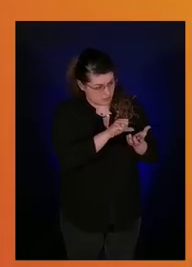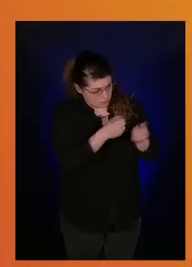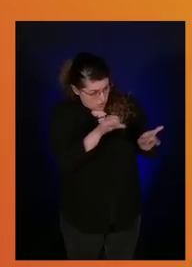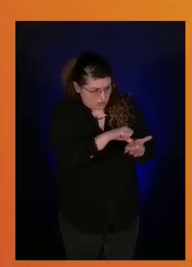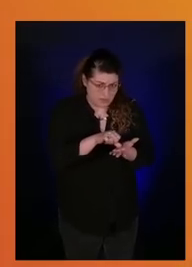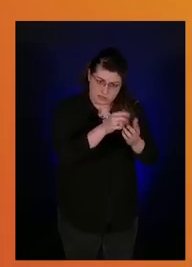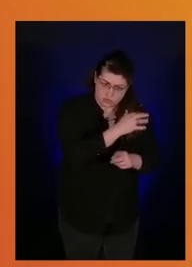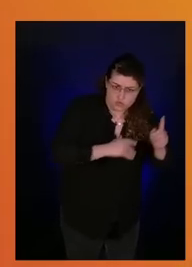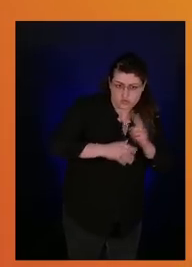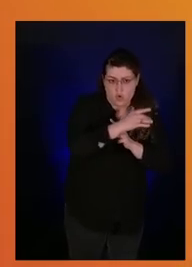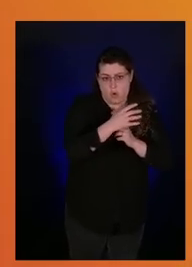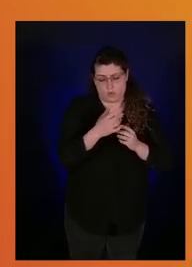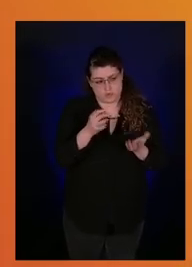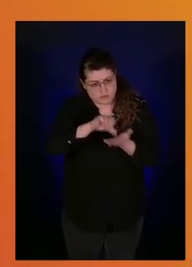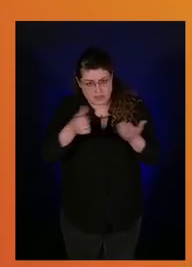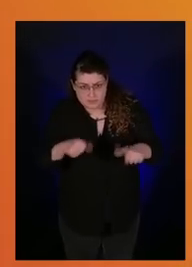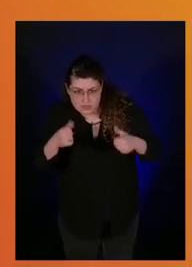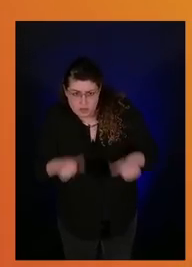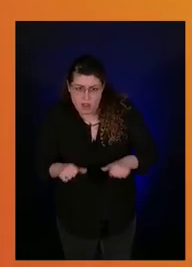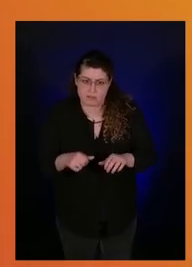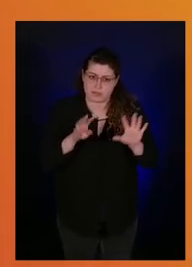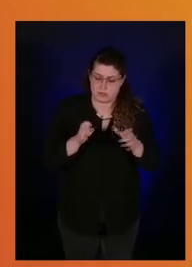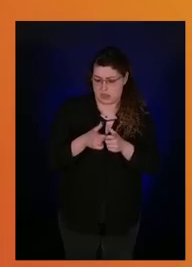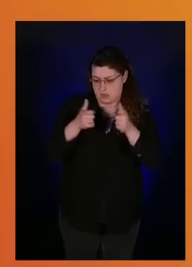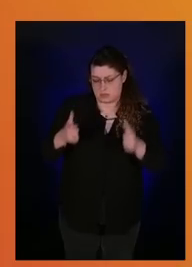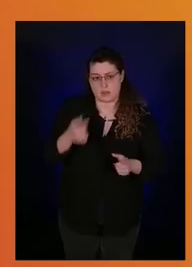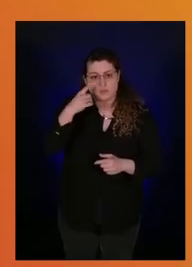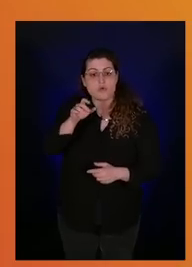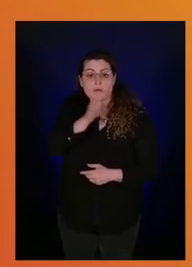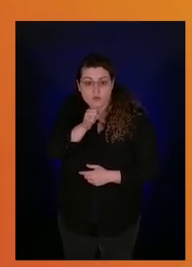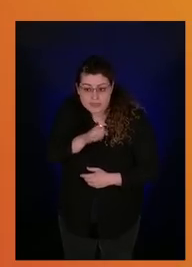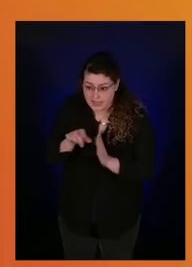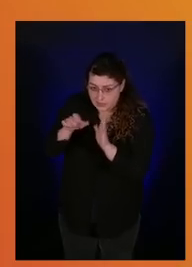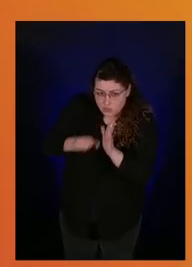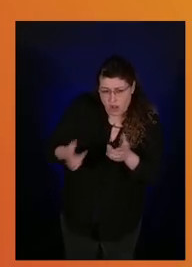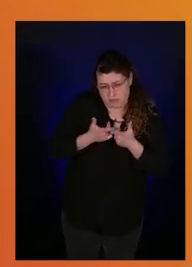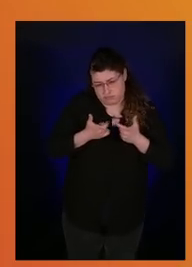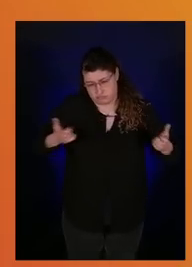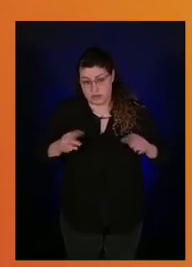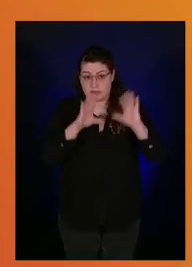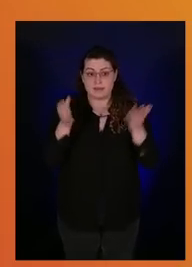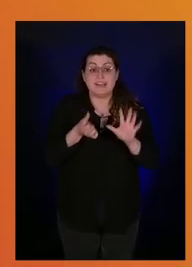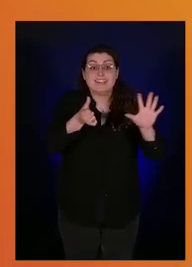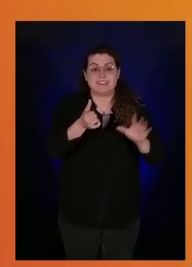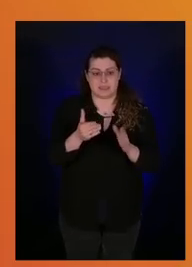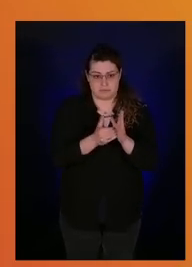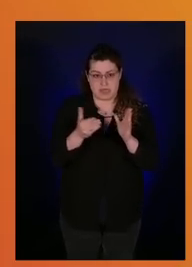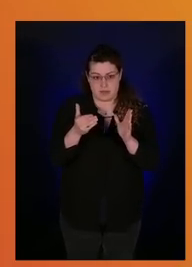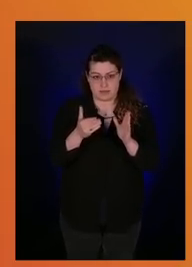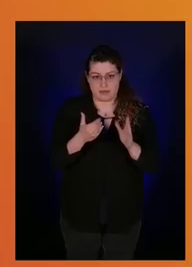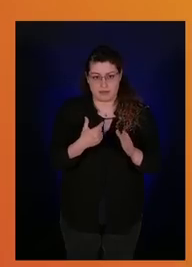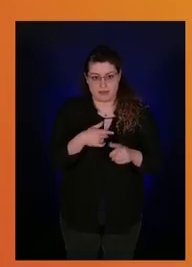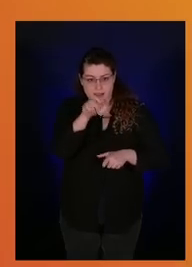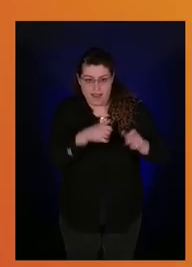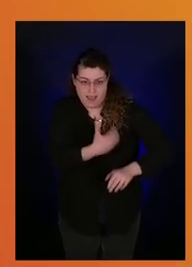d'hébergement, 90 résidences pour retraités, 40 restaurants. Sur les 6000 agents, il n'y avait plus qu'un quart qui restait exclu